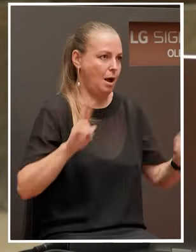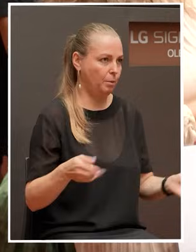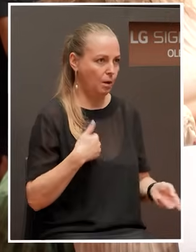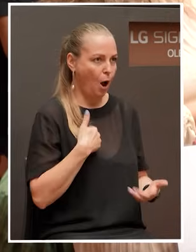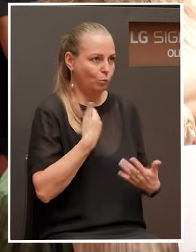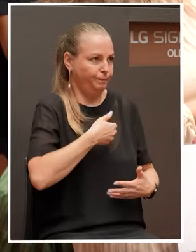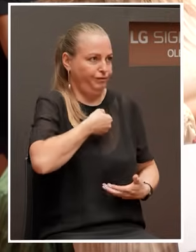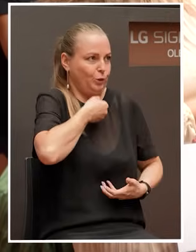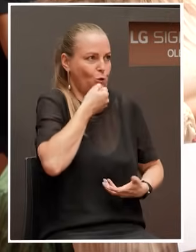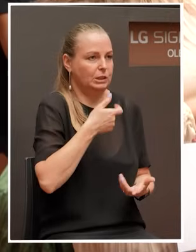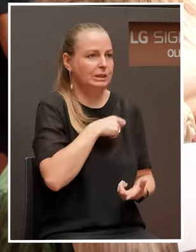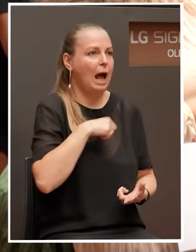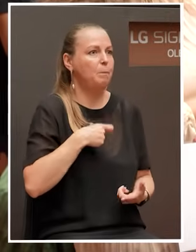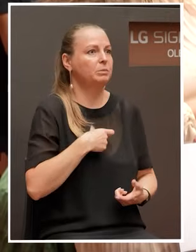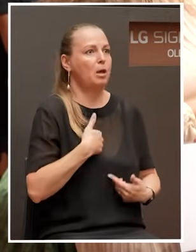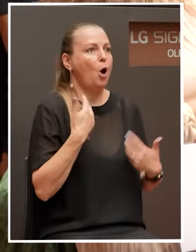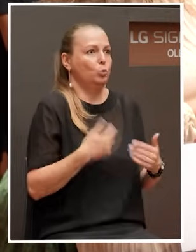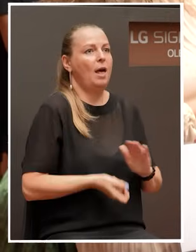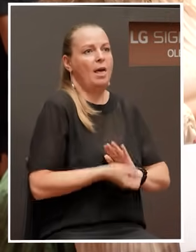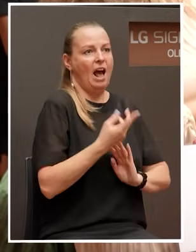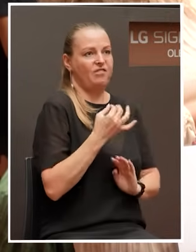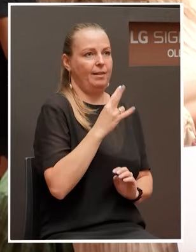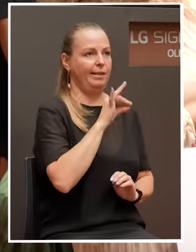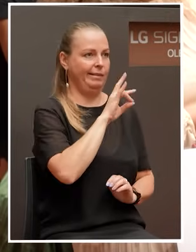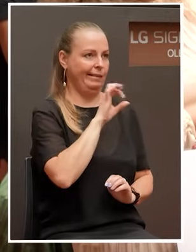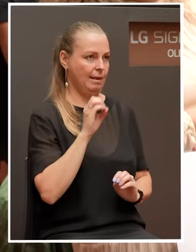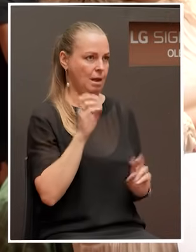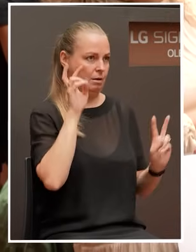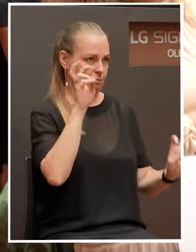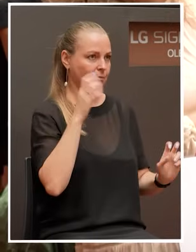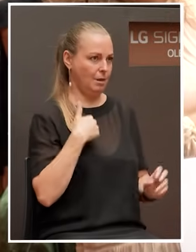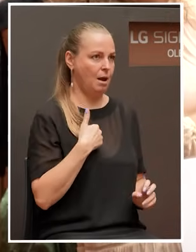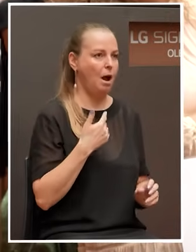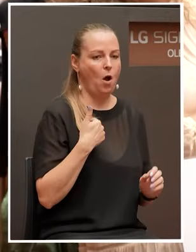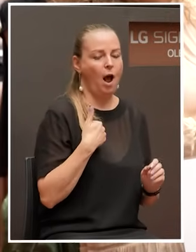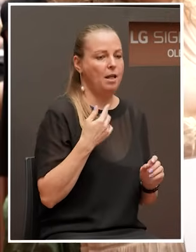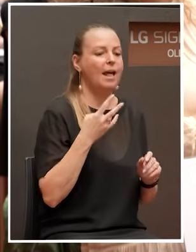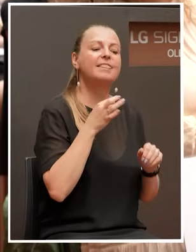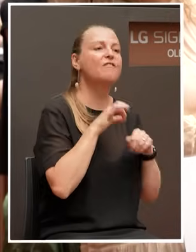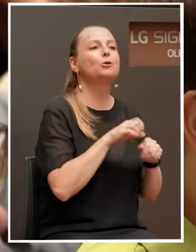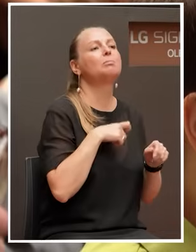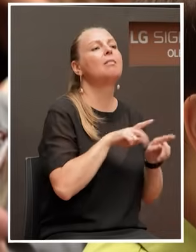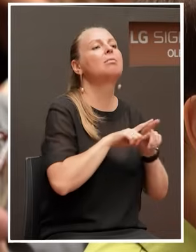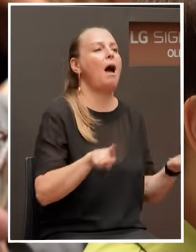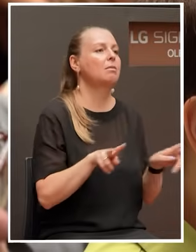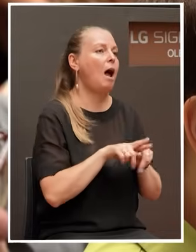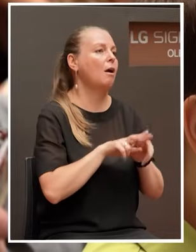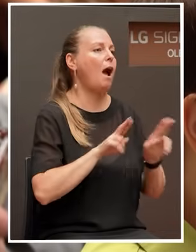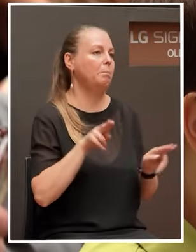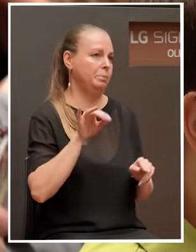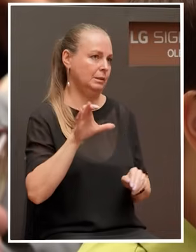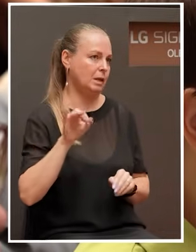себе явление. Он не ведется так, как Писаро. А с другой стороны, он не может не